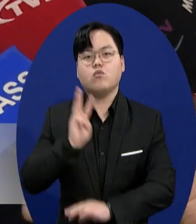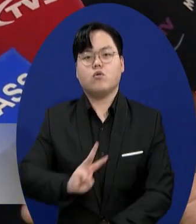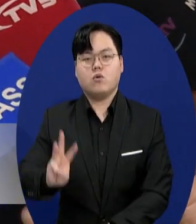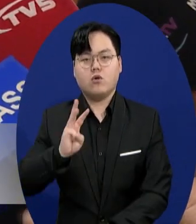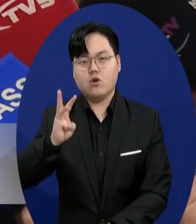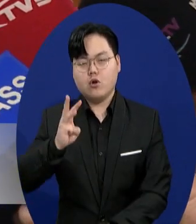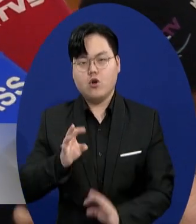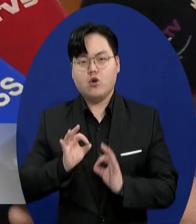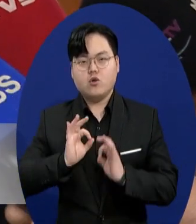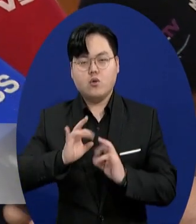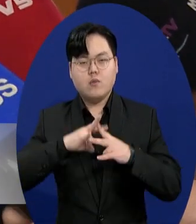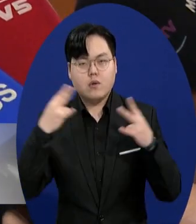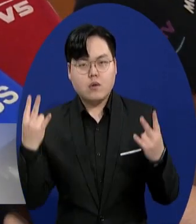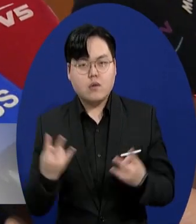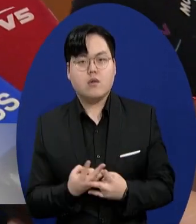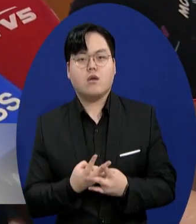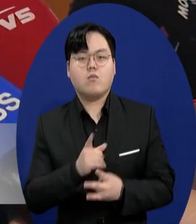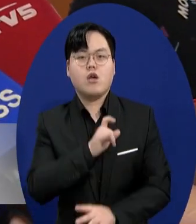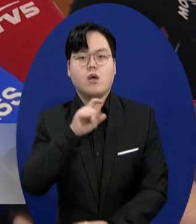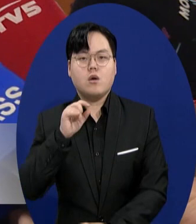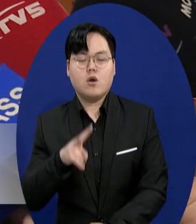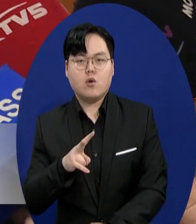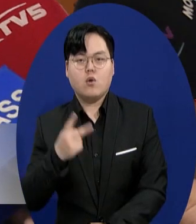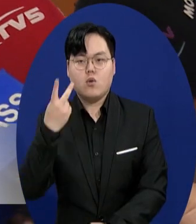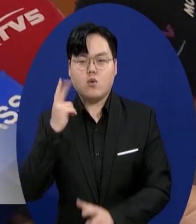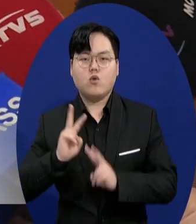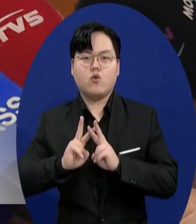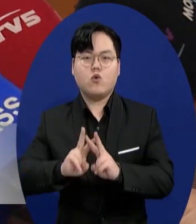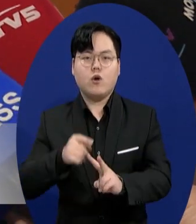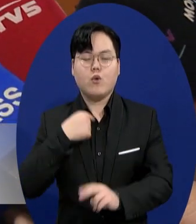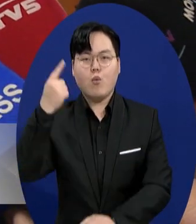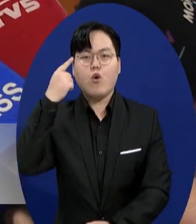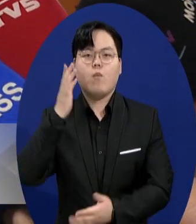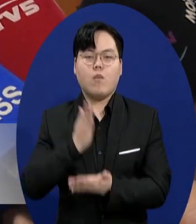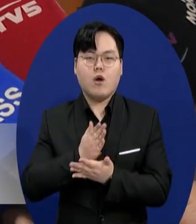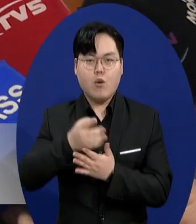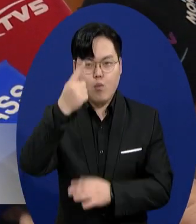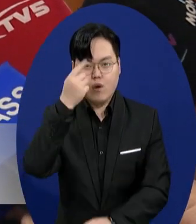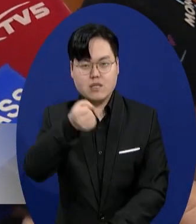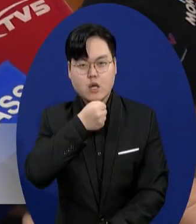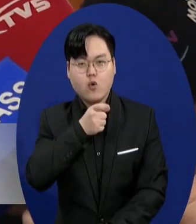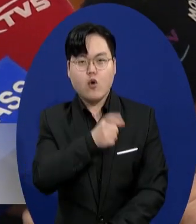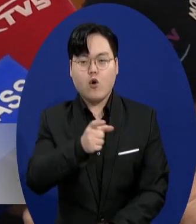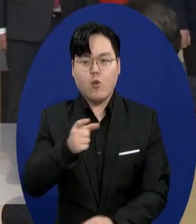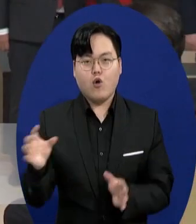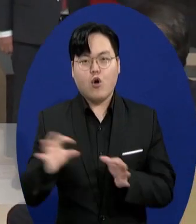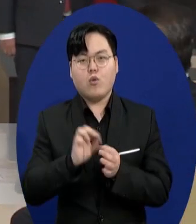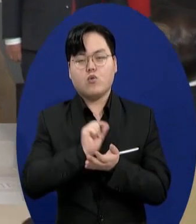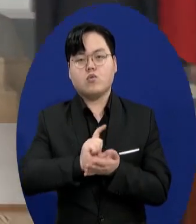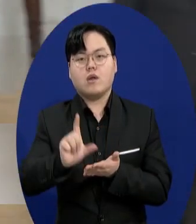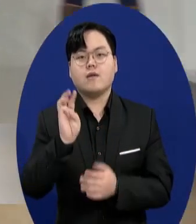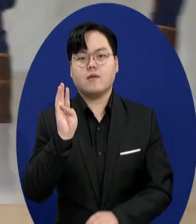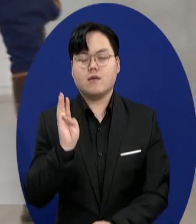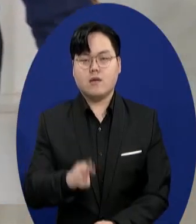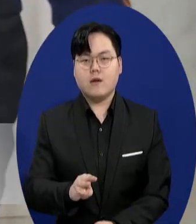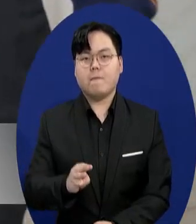эрүүл зөв нийгэм оршдог гэж би бодож байна. Монголын сэтгэл зүйн өмнө би үхлийе.